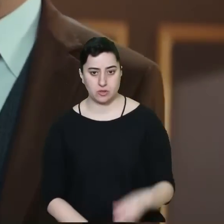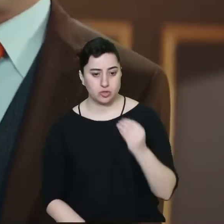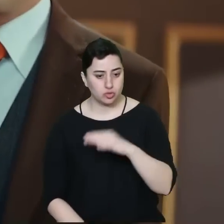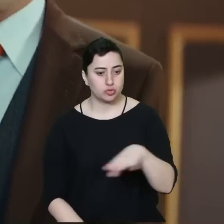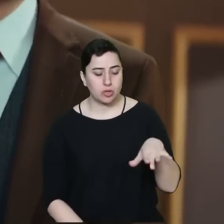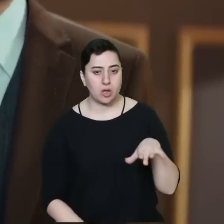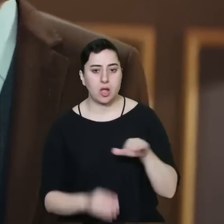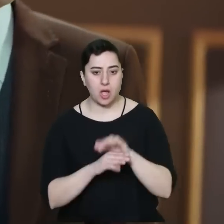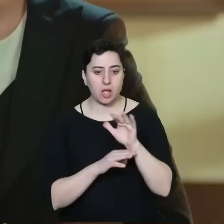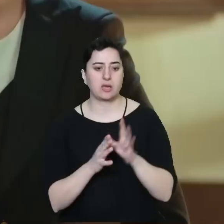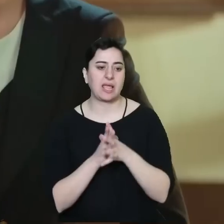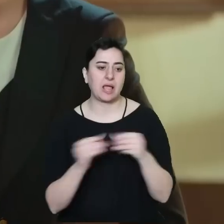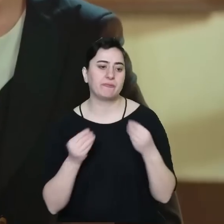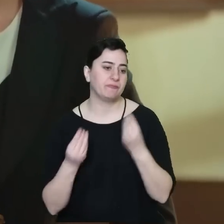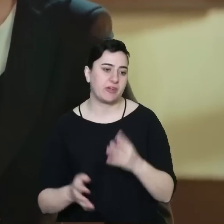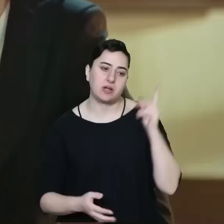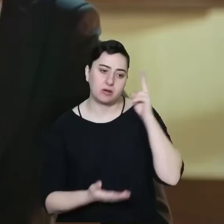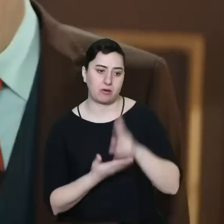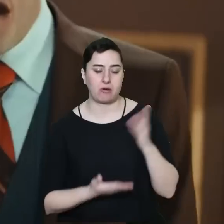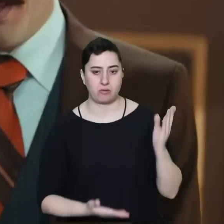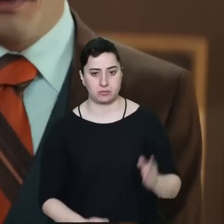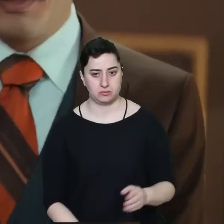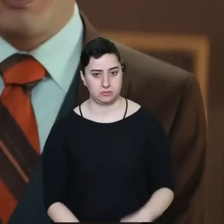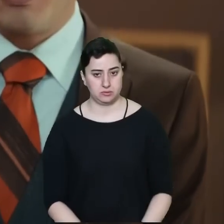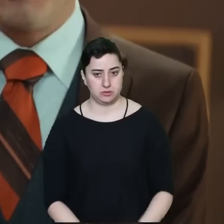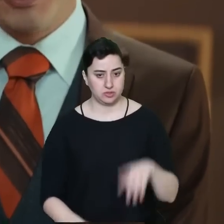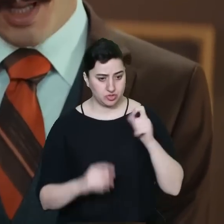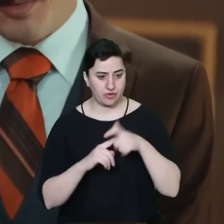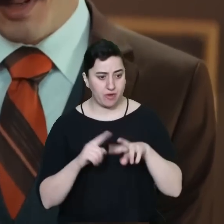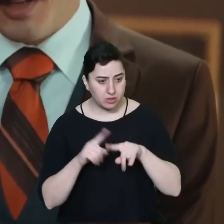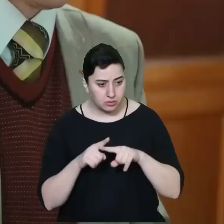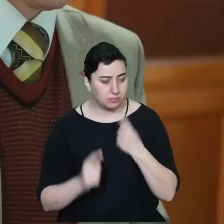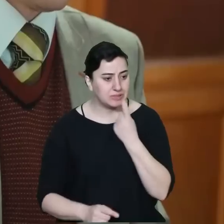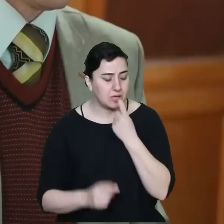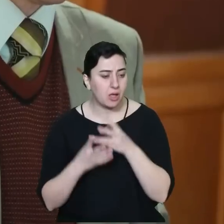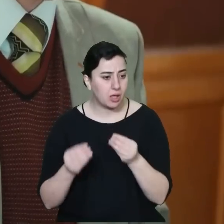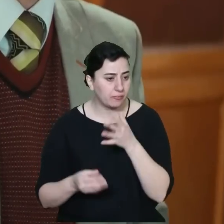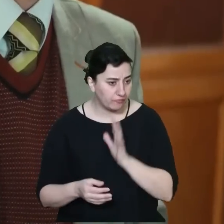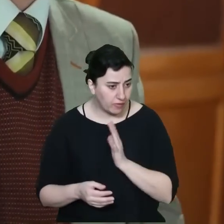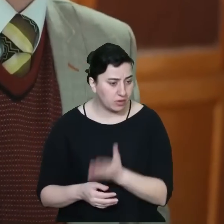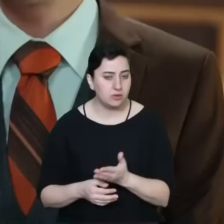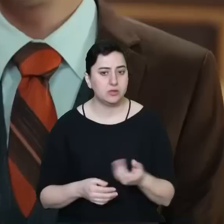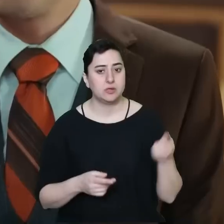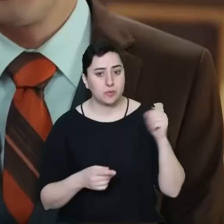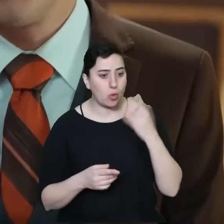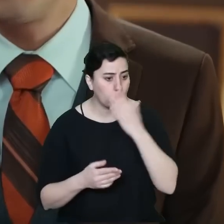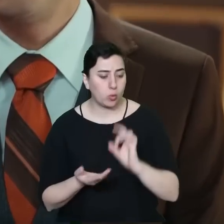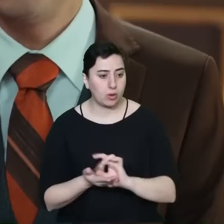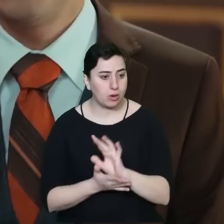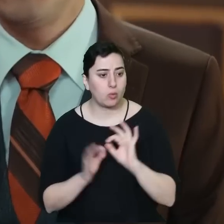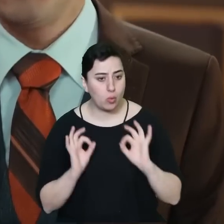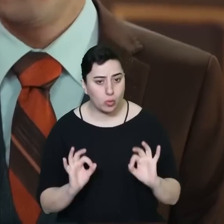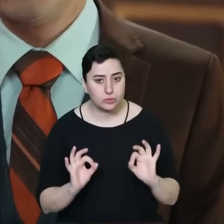Çocukların hayatını kaydırmaya kararlı anlaşılan. Cevat'ın zaten bir yıl kaybı var. Bir de tasdikname yapıp okuldan atıldı